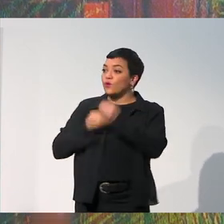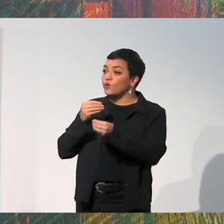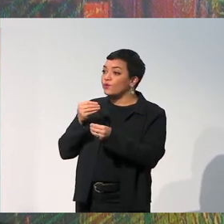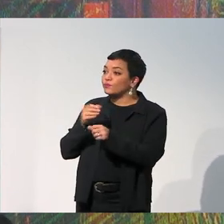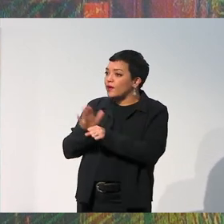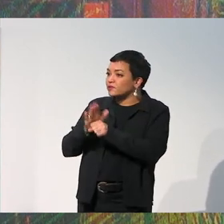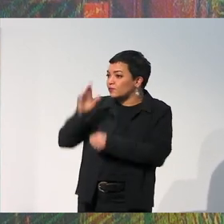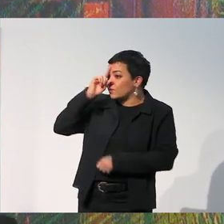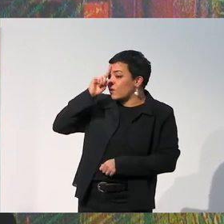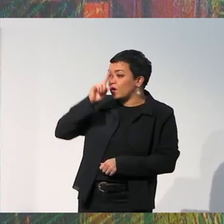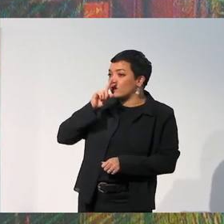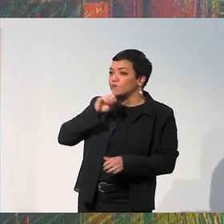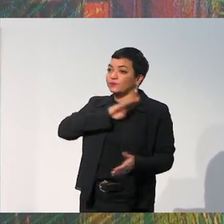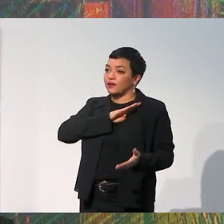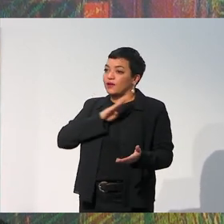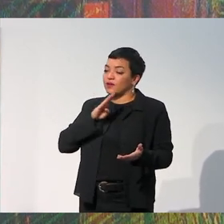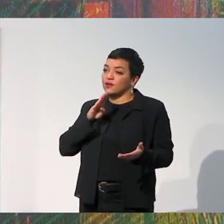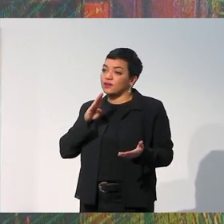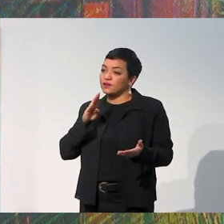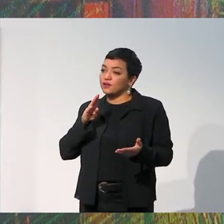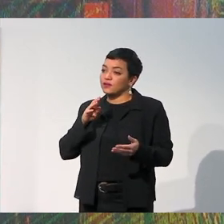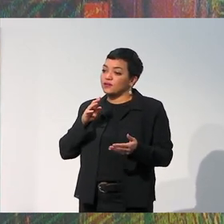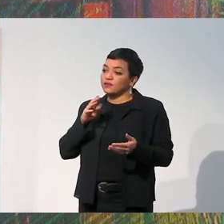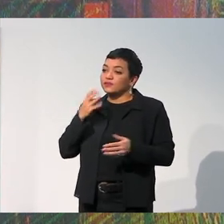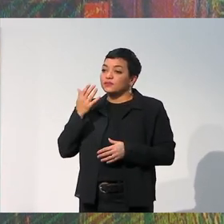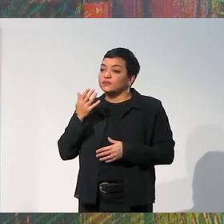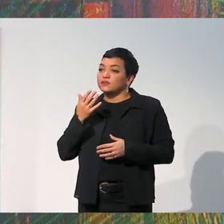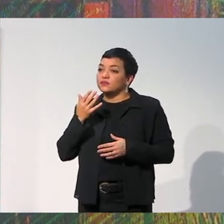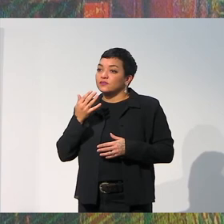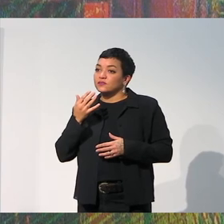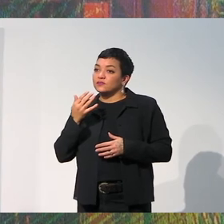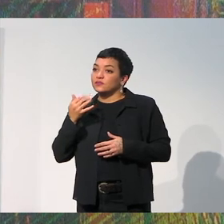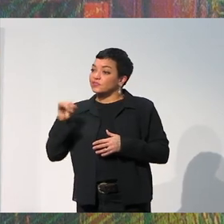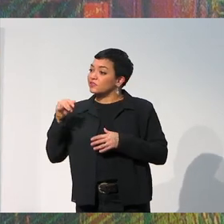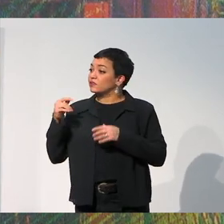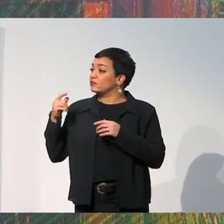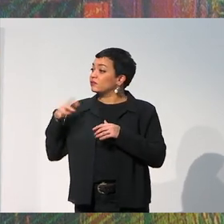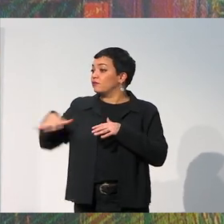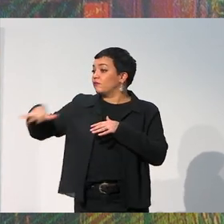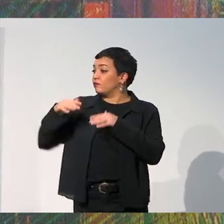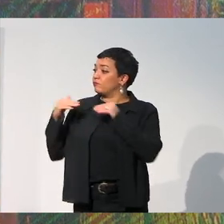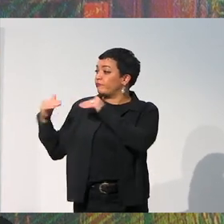parce que vous pouvez avoir plein de choses que vous ne faites pas si vous êtes avec des individus comme vous.